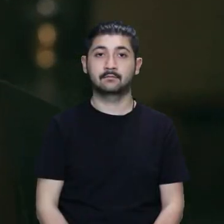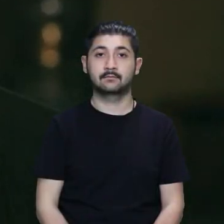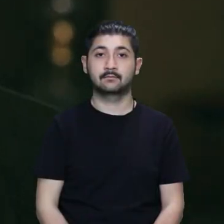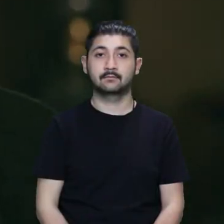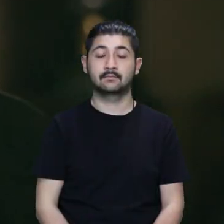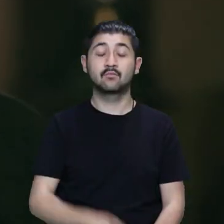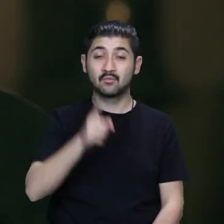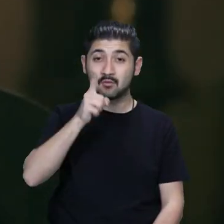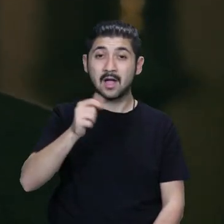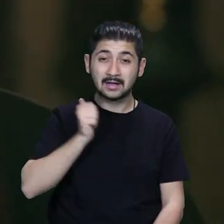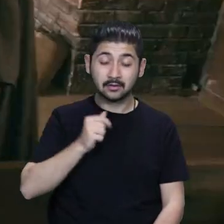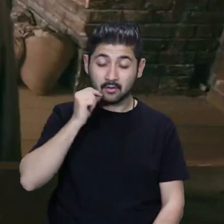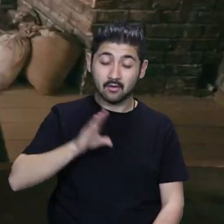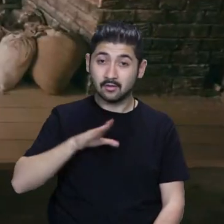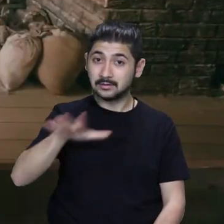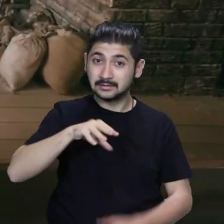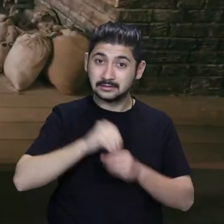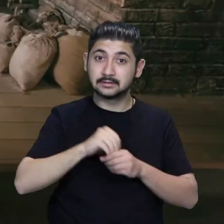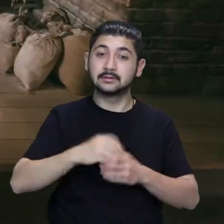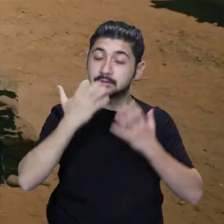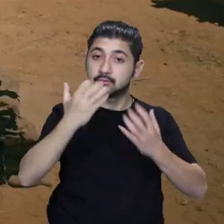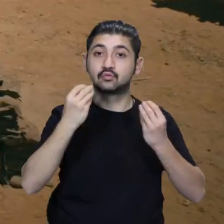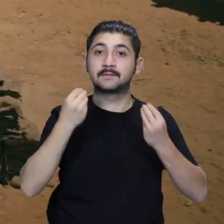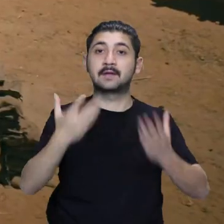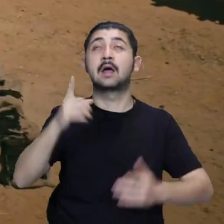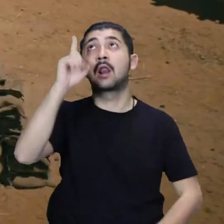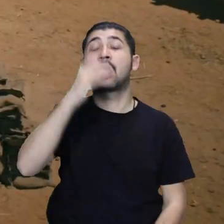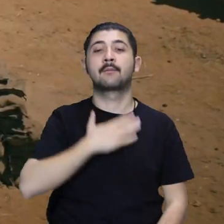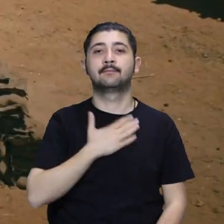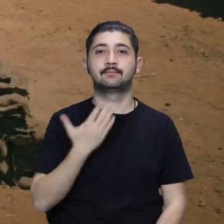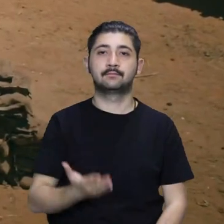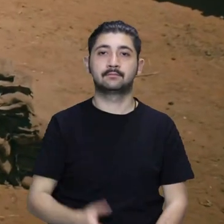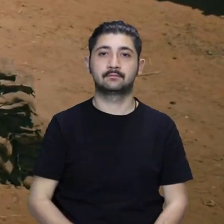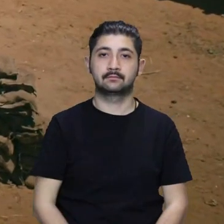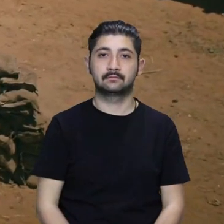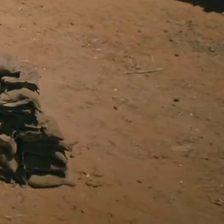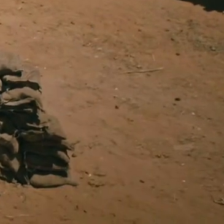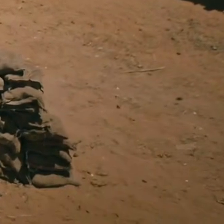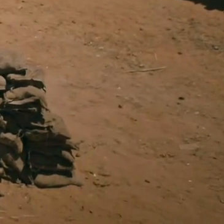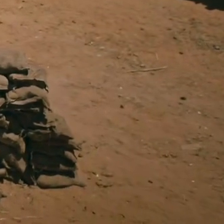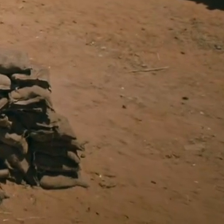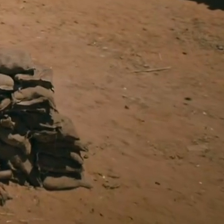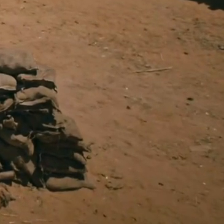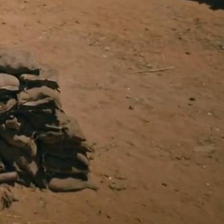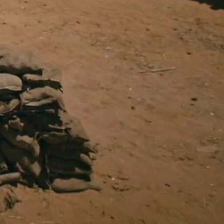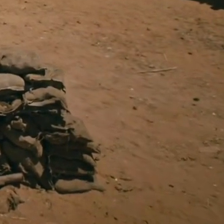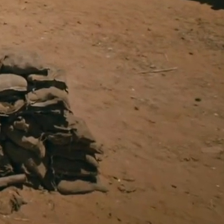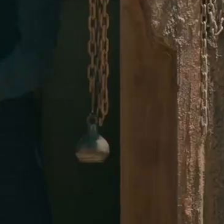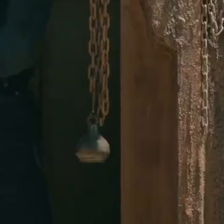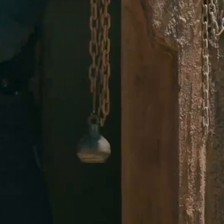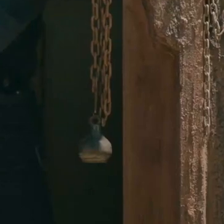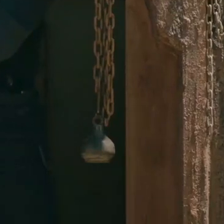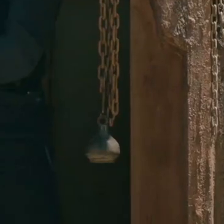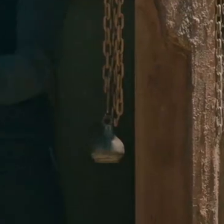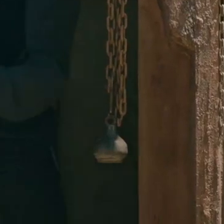Bu civanlara medet eyle Allah. Ali önünde çuvallardan bir siperin olduğu dükkanın kapısında.